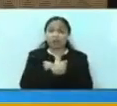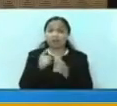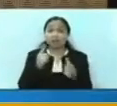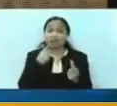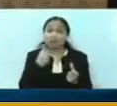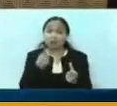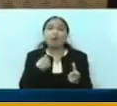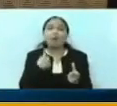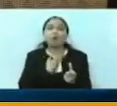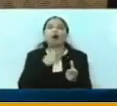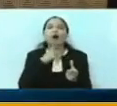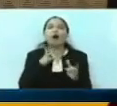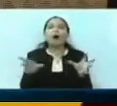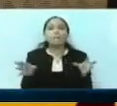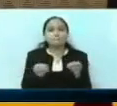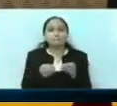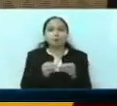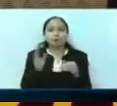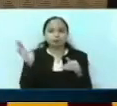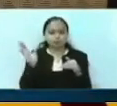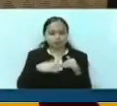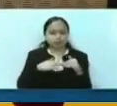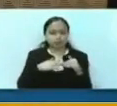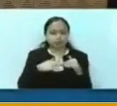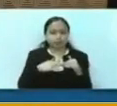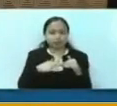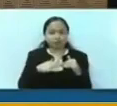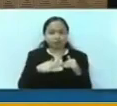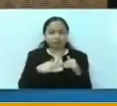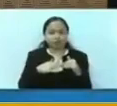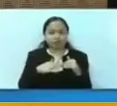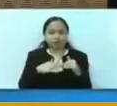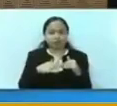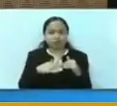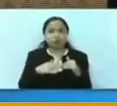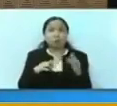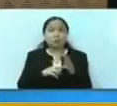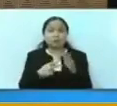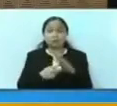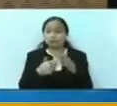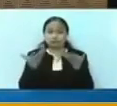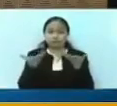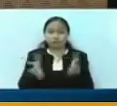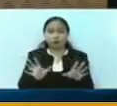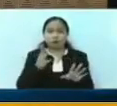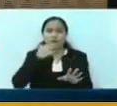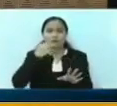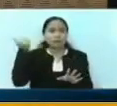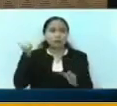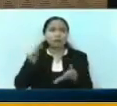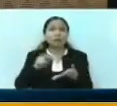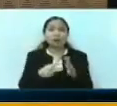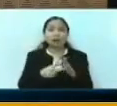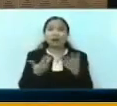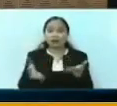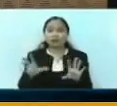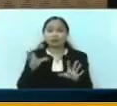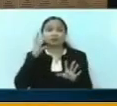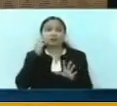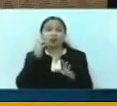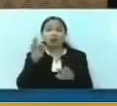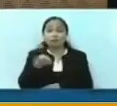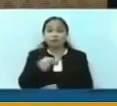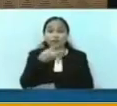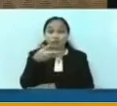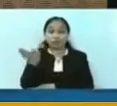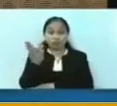Ibig sabihin, yeah, it's already conquered na. That's right. Okay? Nakataas na yung flag. Ngayon, ang tawag na nga sa